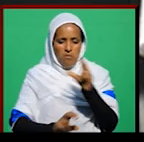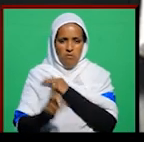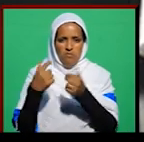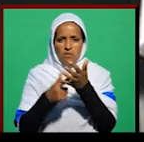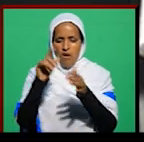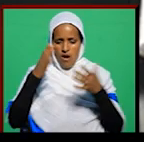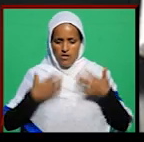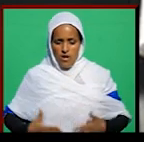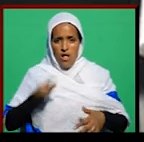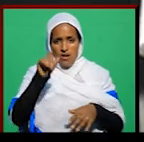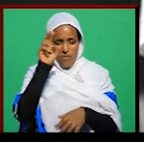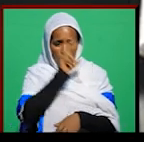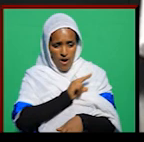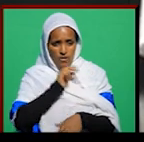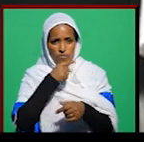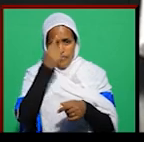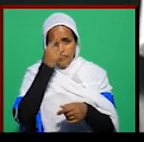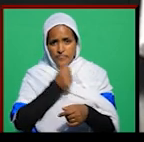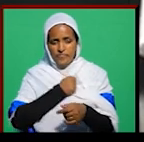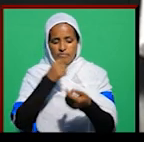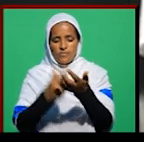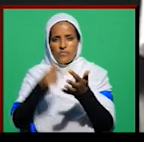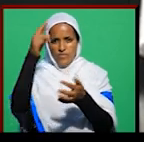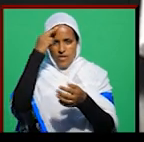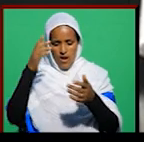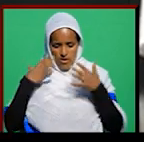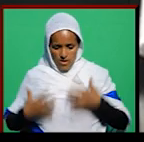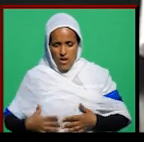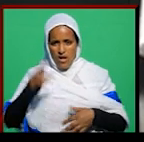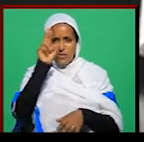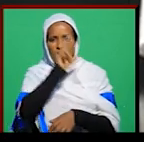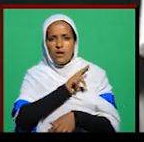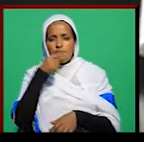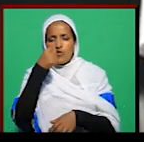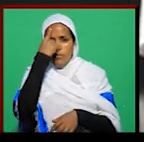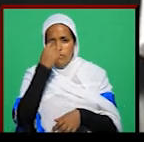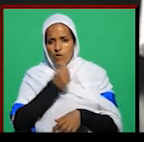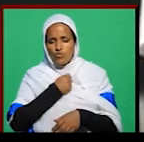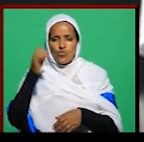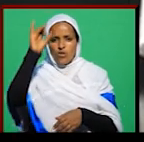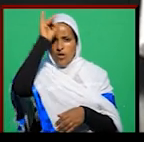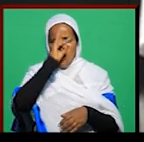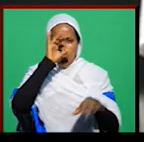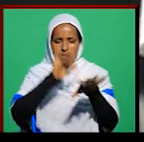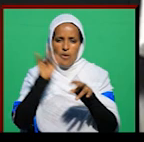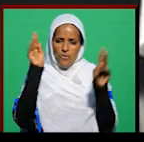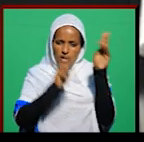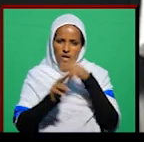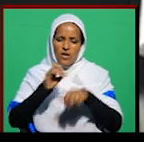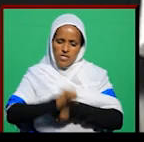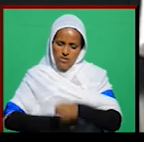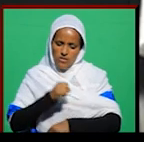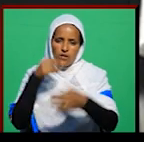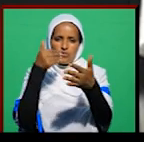የሚል ስለነበር እነሱ አንድ አካል አንድ ባሕርይ ብለው ስለሚያምኑ አግለዋል። በዚህ ምክንያት አንድ አካል አንድ ባሕርይ ብለው በሚያምኑ ሊቃውንት ላይ